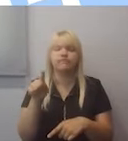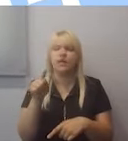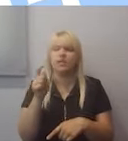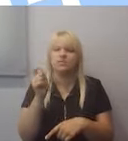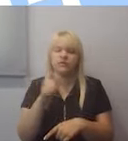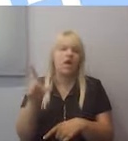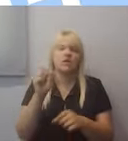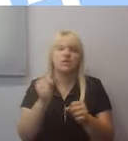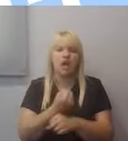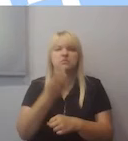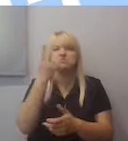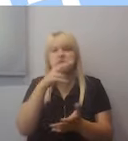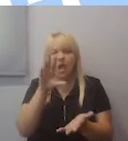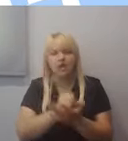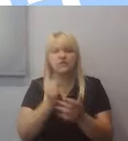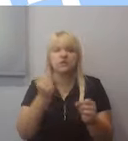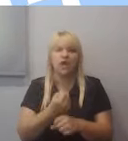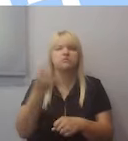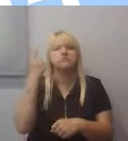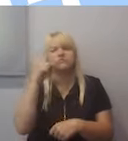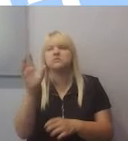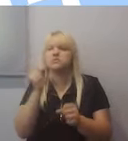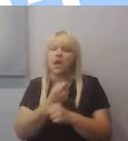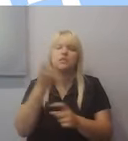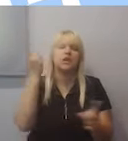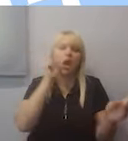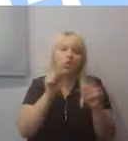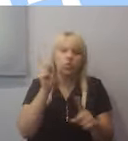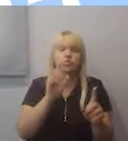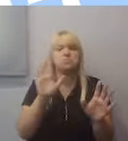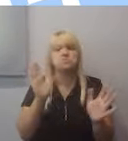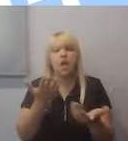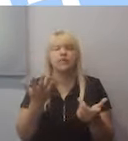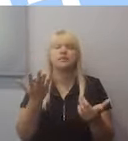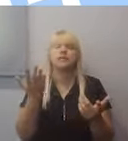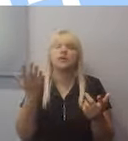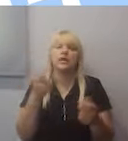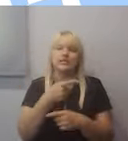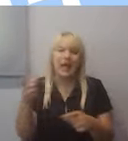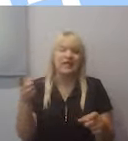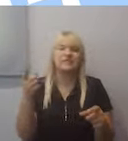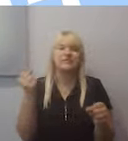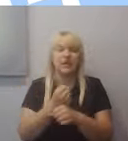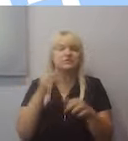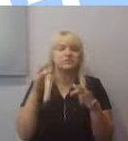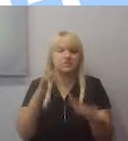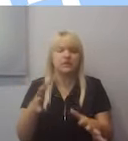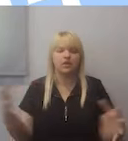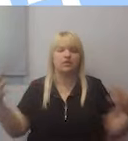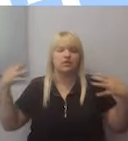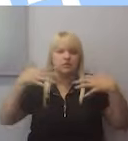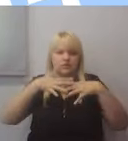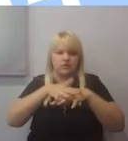pieredzi gan par izdomu gan par radošumu bet tas strādā tikai tad ja viņi visi trīs kopā un sevišķi arī